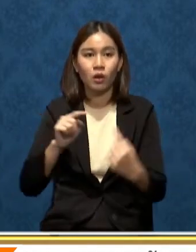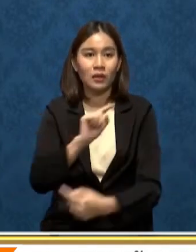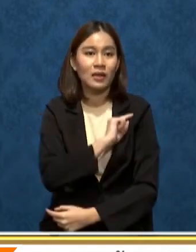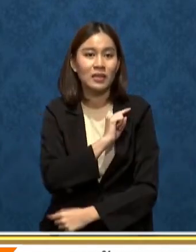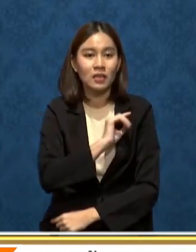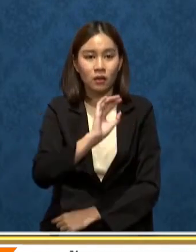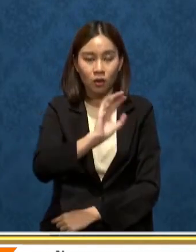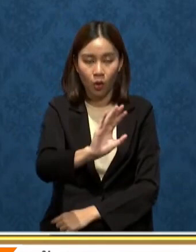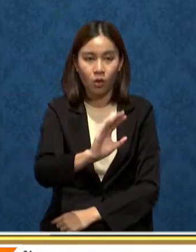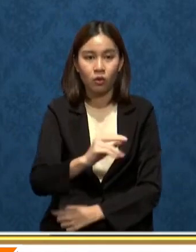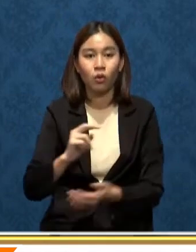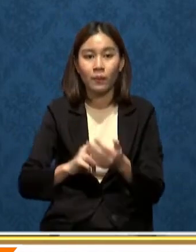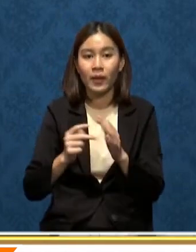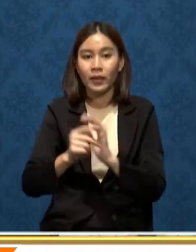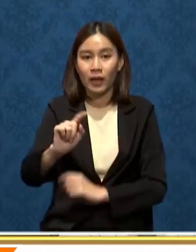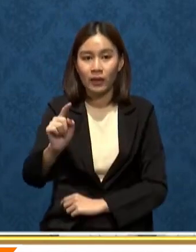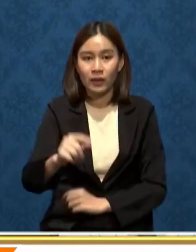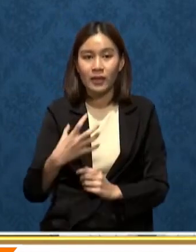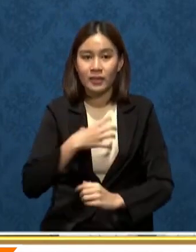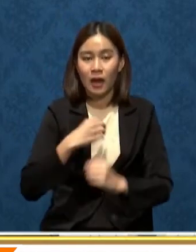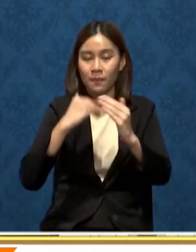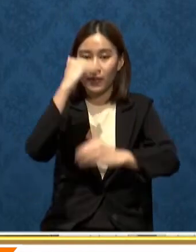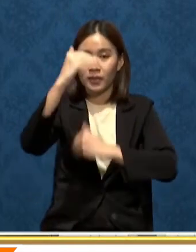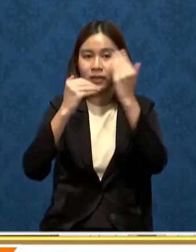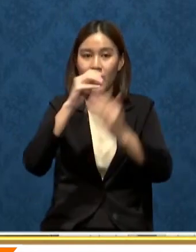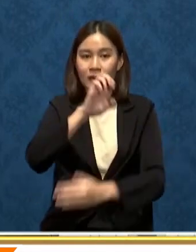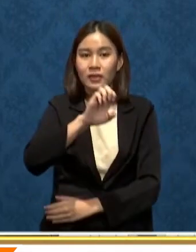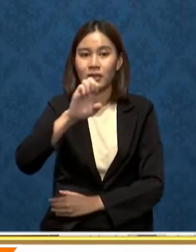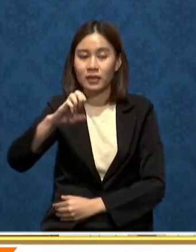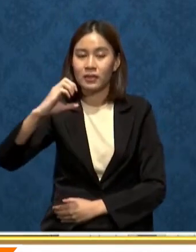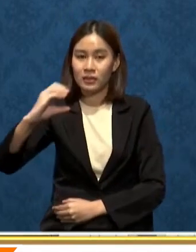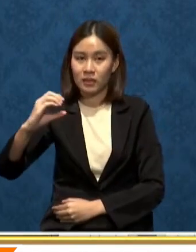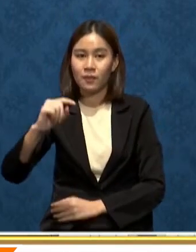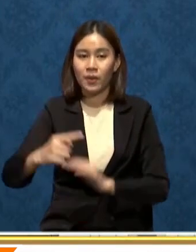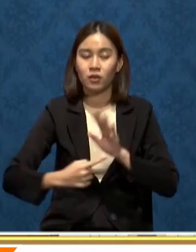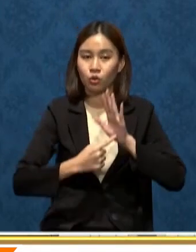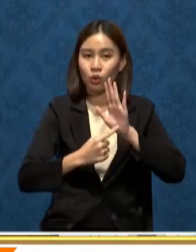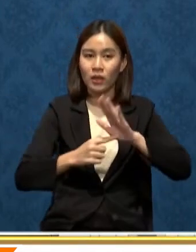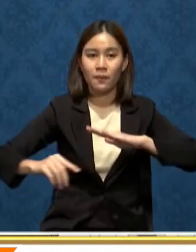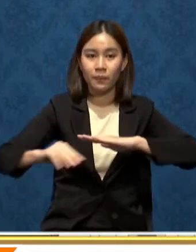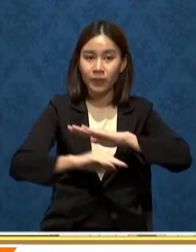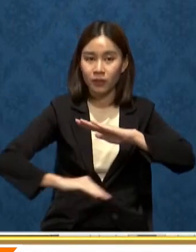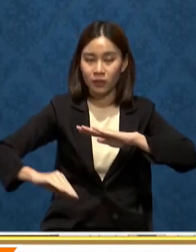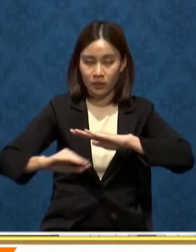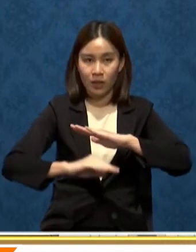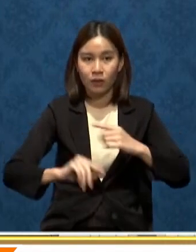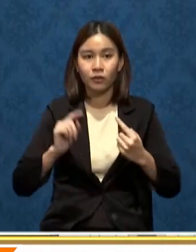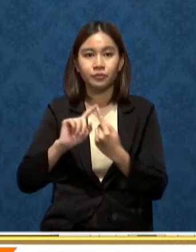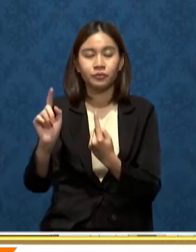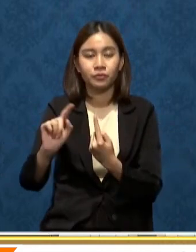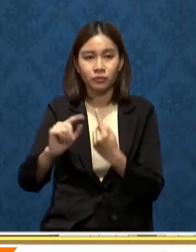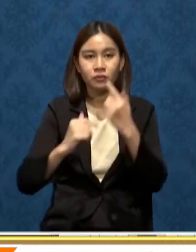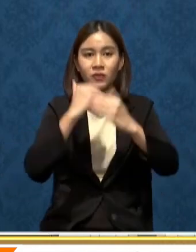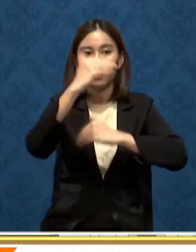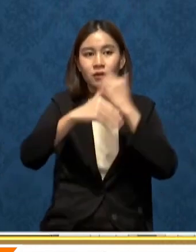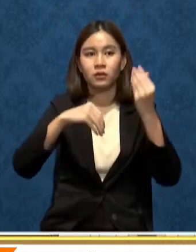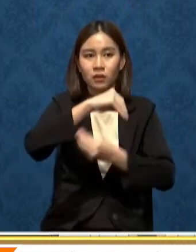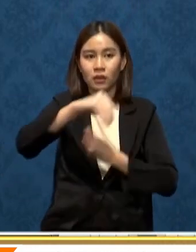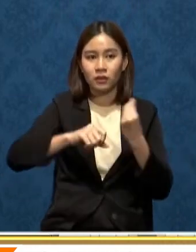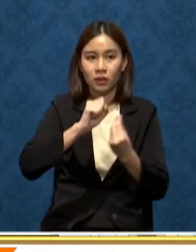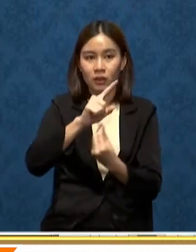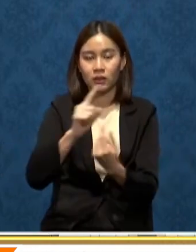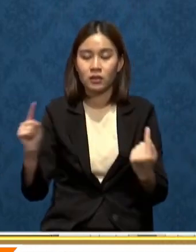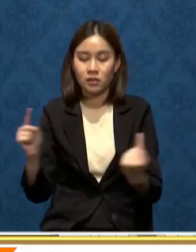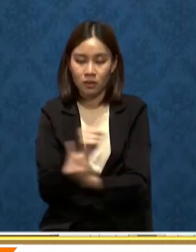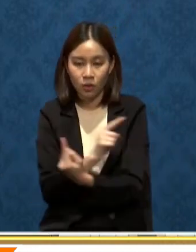ของท่านว่าท่านจะพัฒนา EECให้เป็นต้นแบบพืนฐานทั้งในเรื่องของการพฒนาเศรษกิจสัง